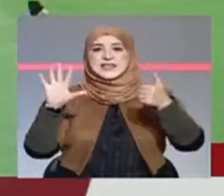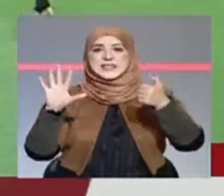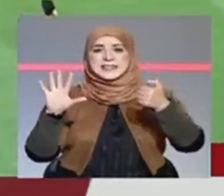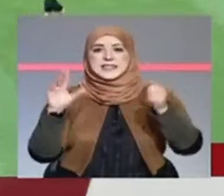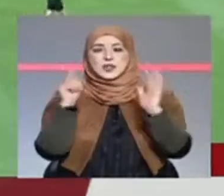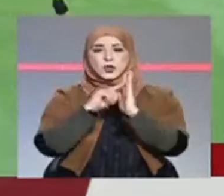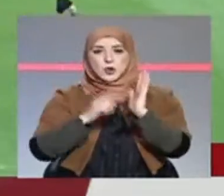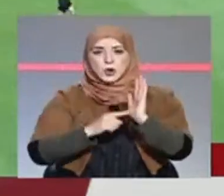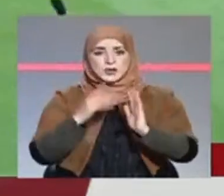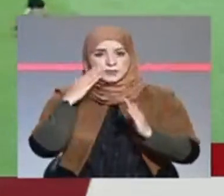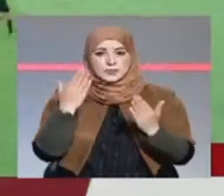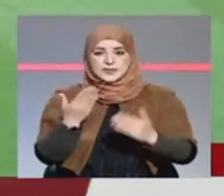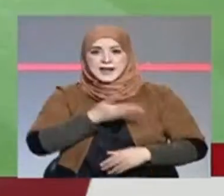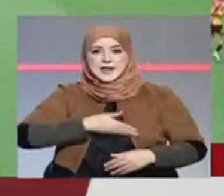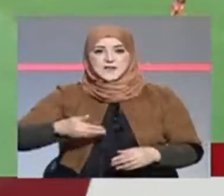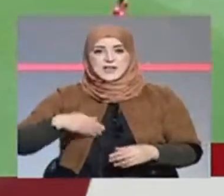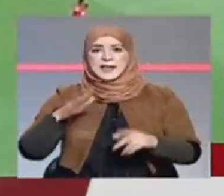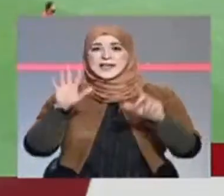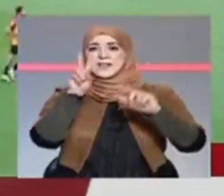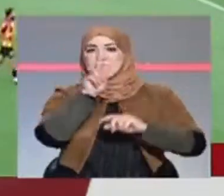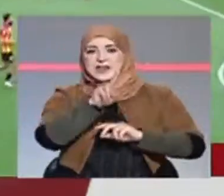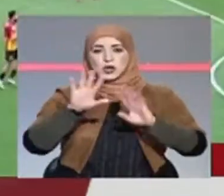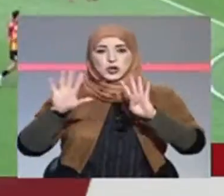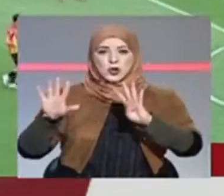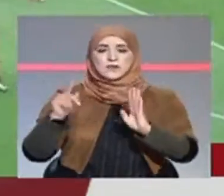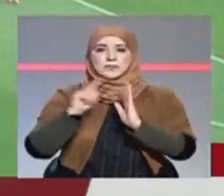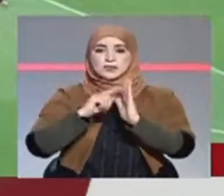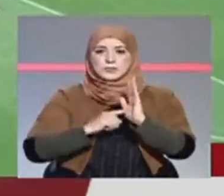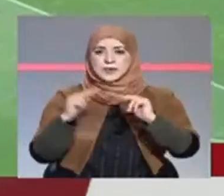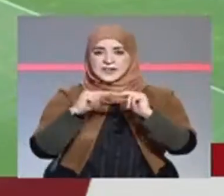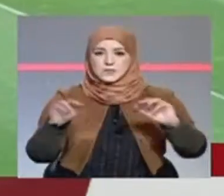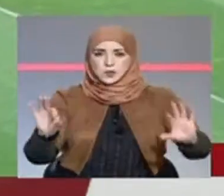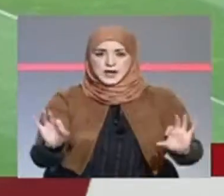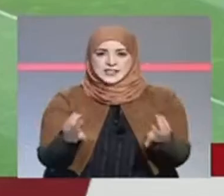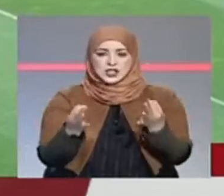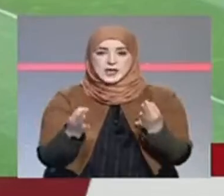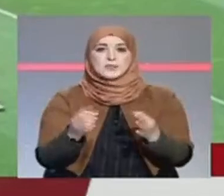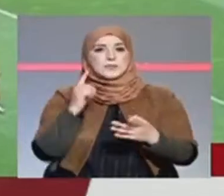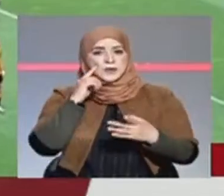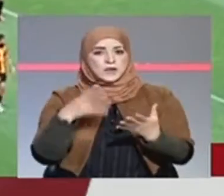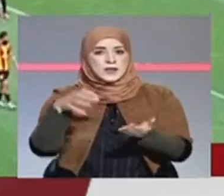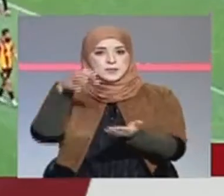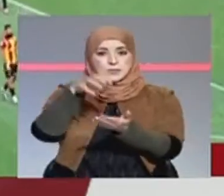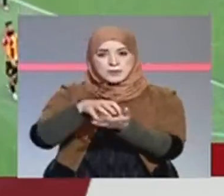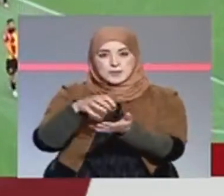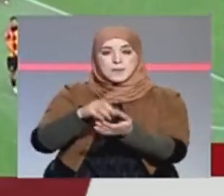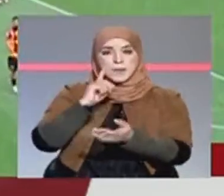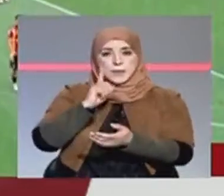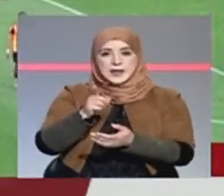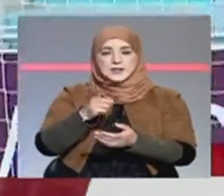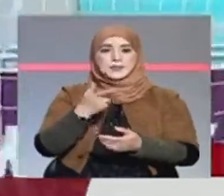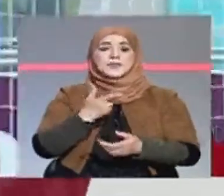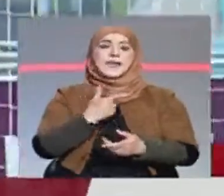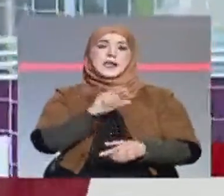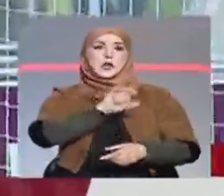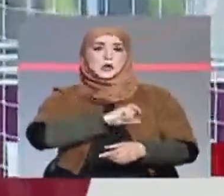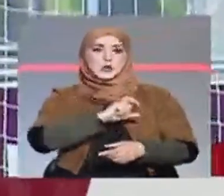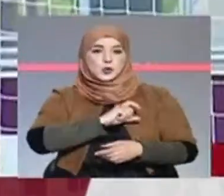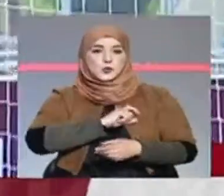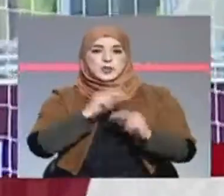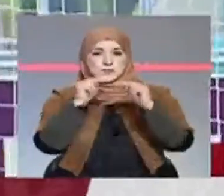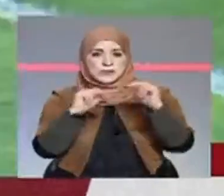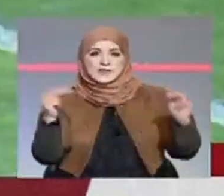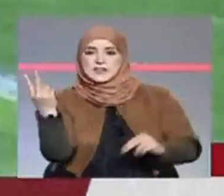فيما بات الرصيد الافريقي تسعه وعشرين في المركز العاشر وب مركب الهادي النيفر انقاذ النجم الرياضي الساحلي صاحب المركز